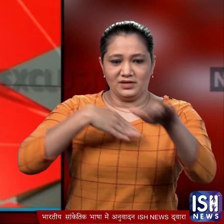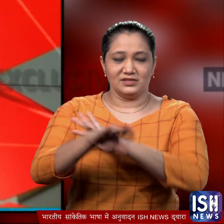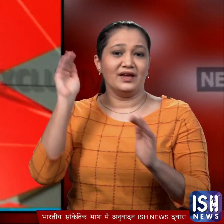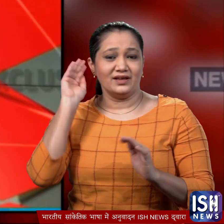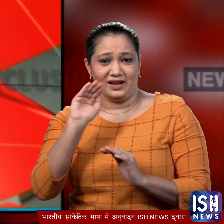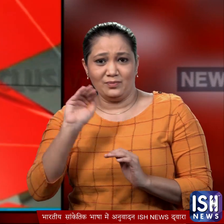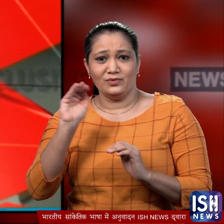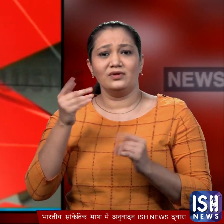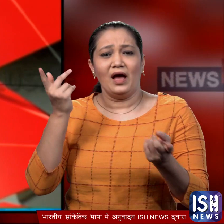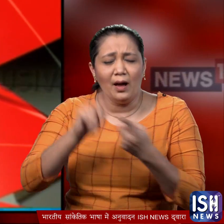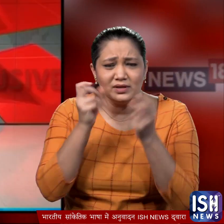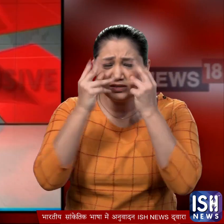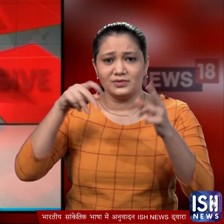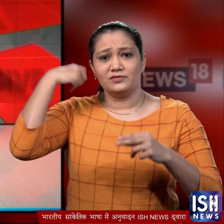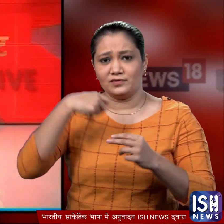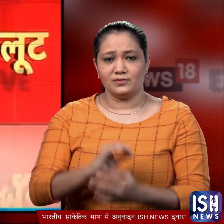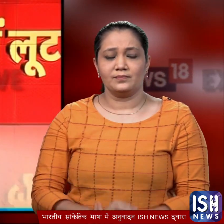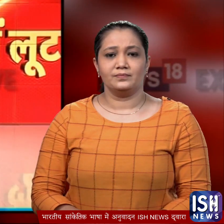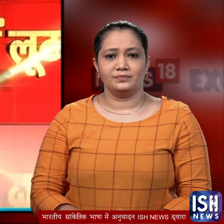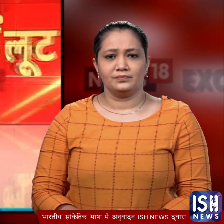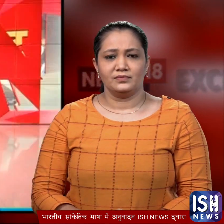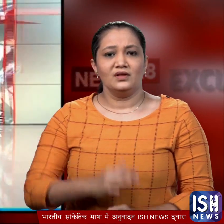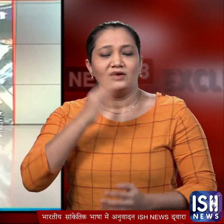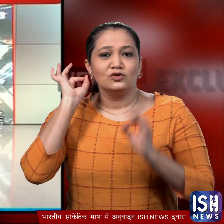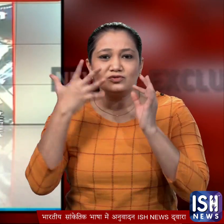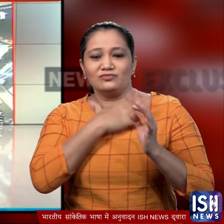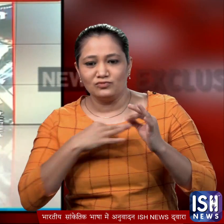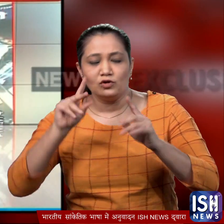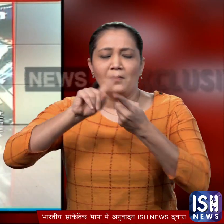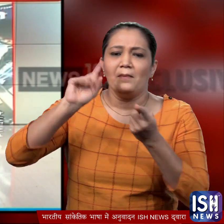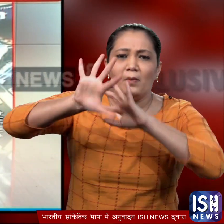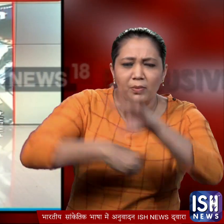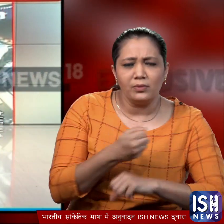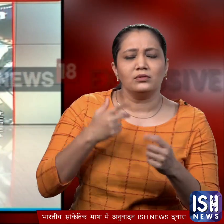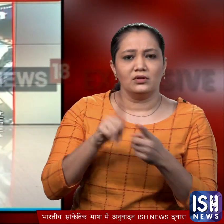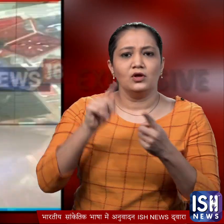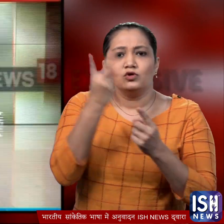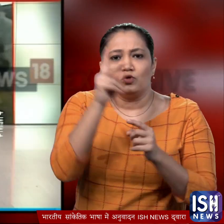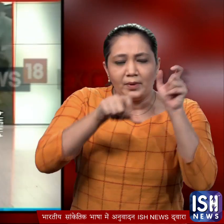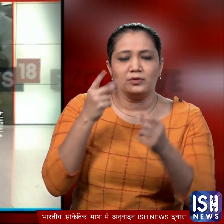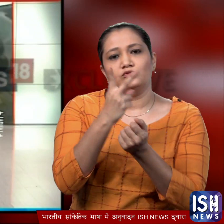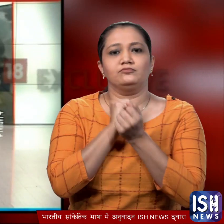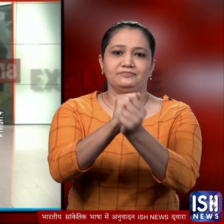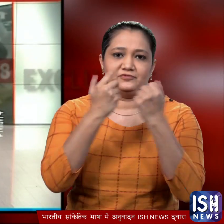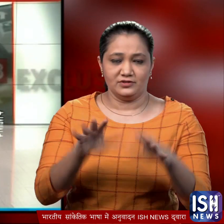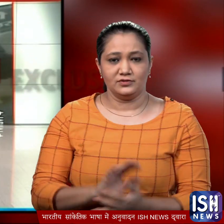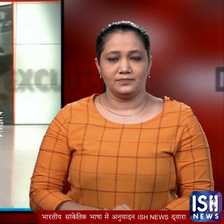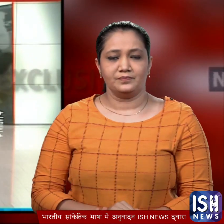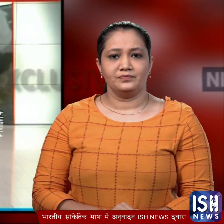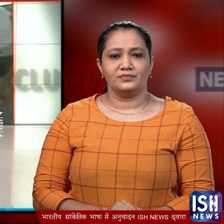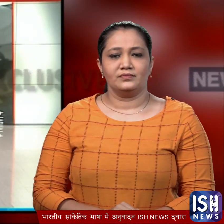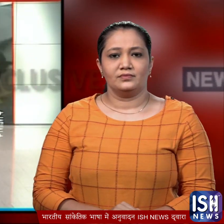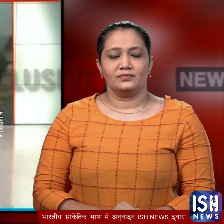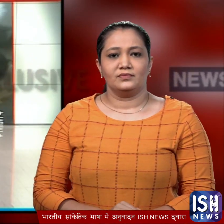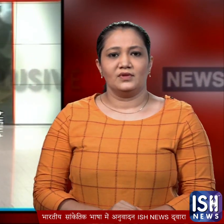के नागपुर से हैरान करने वाला एक वीडियो सामने आया। वहां गहनों की एक दुकान में लूट हो गई, जिसमें शामिल 2 आरोपियों को गिरफ्तार कर लिया गया। वो